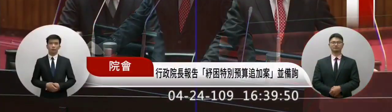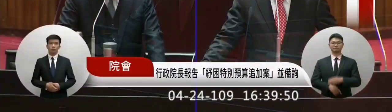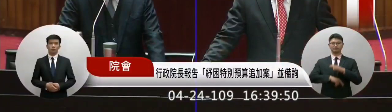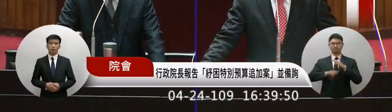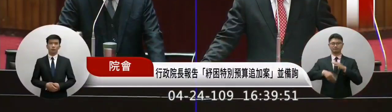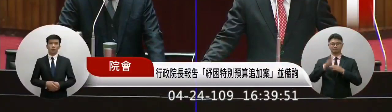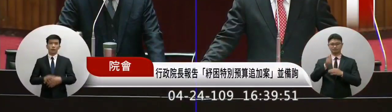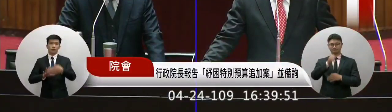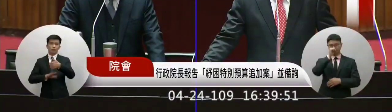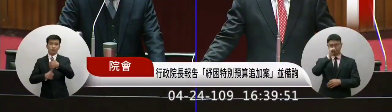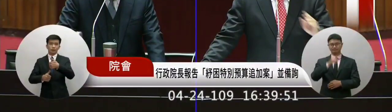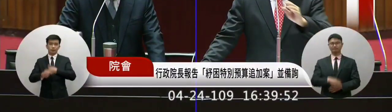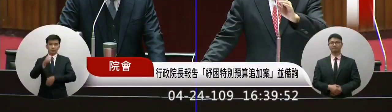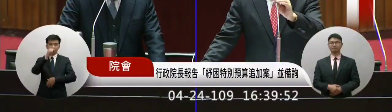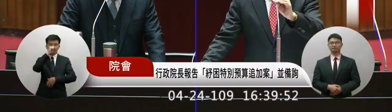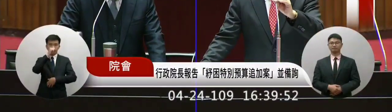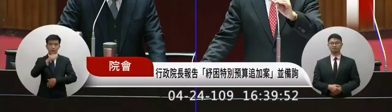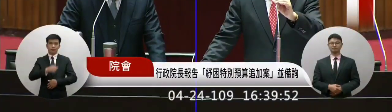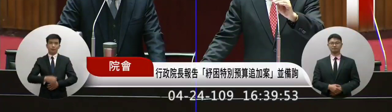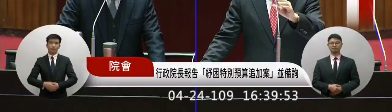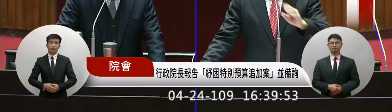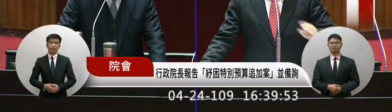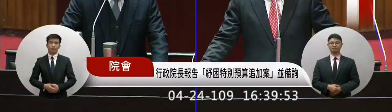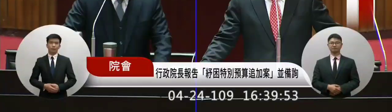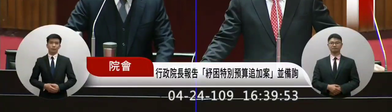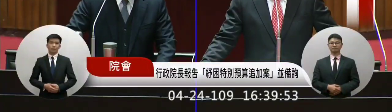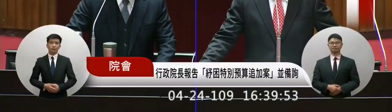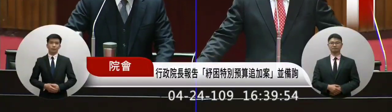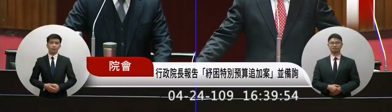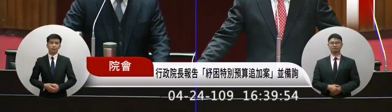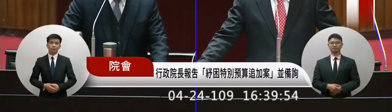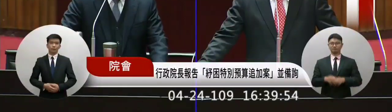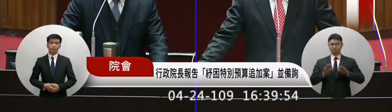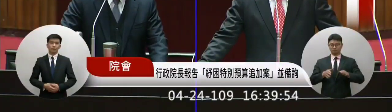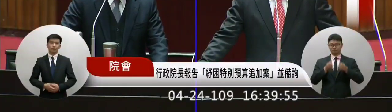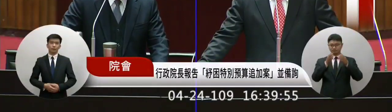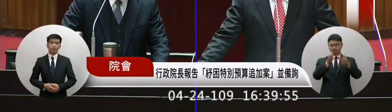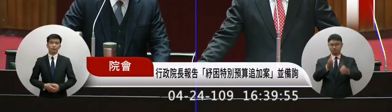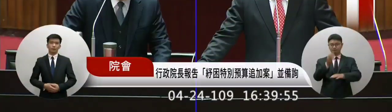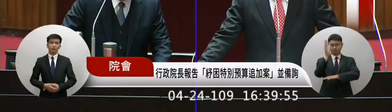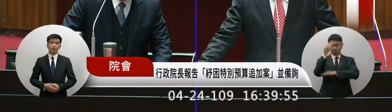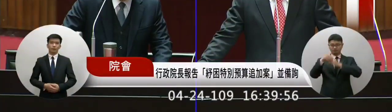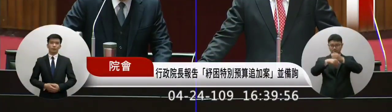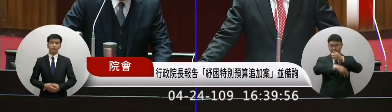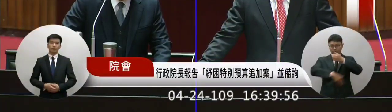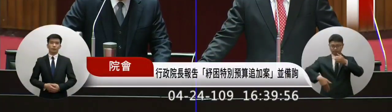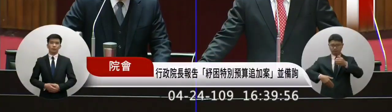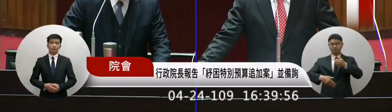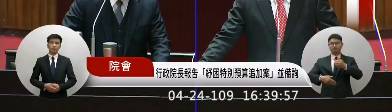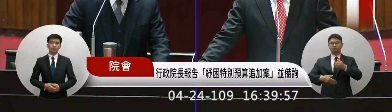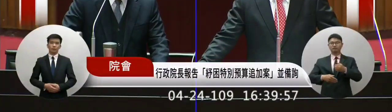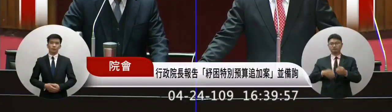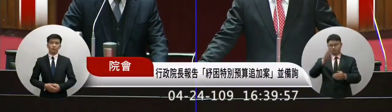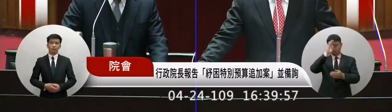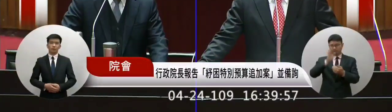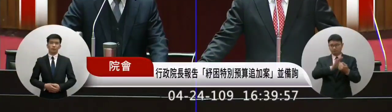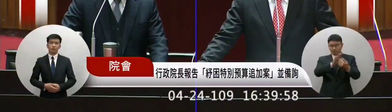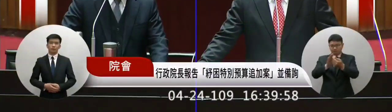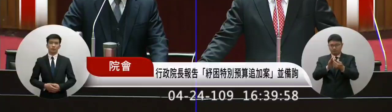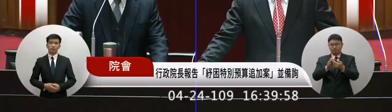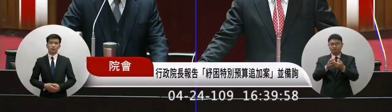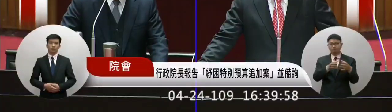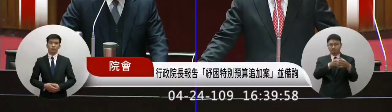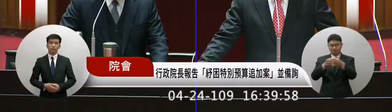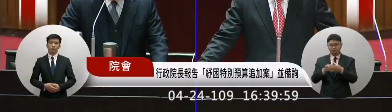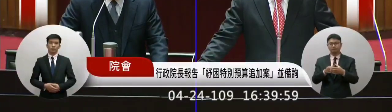院长好。 委员你好。 这段时间还是要对所有内阁、所有防疫团队的辛劳啊，再一次的